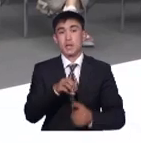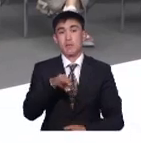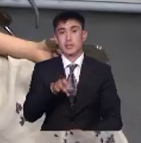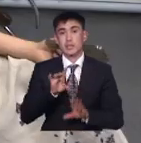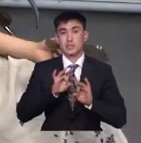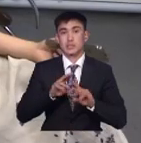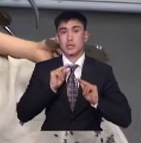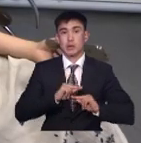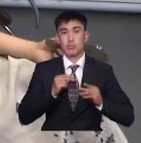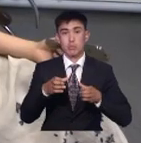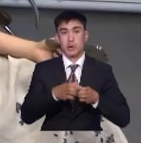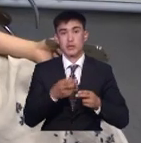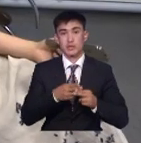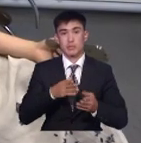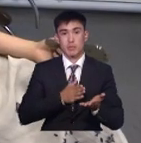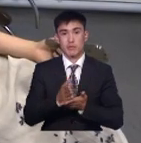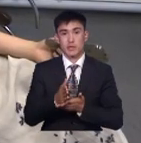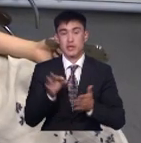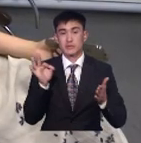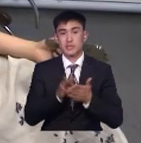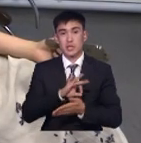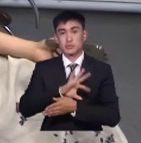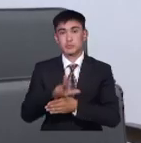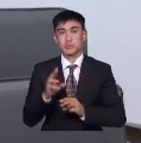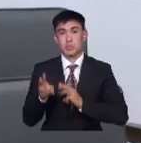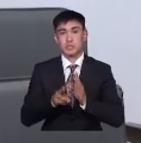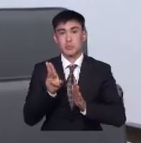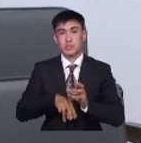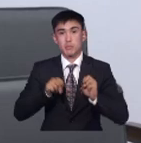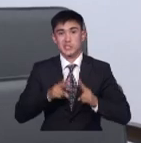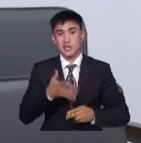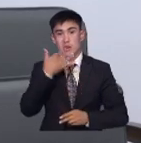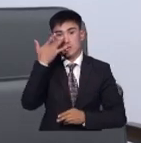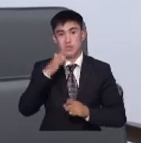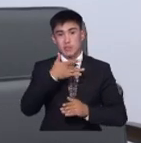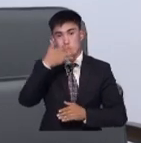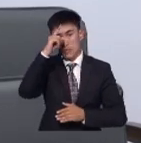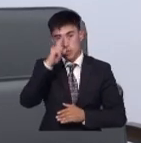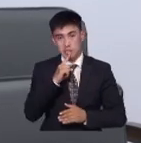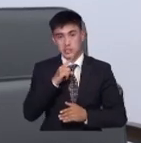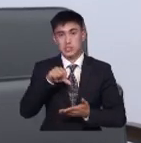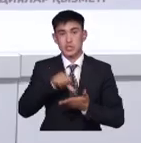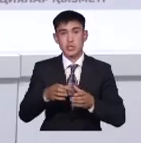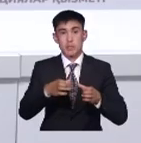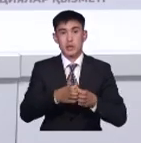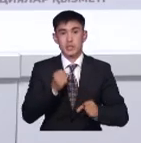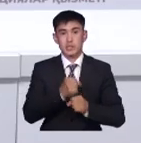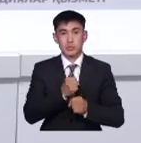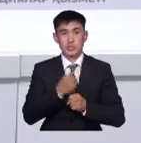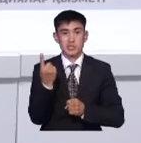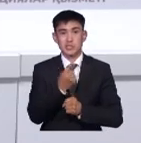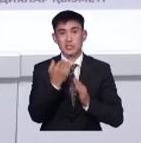«Аманат» рассказал о работе партии в этом направлении. В целях обеспечения пожарной безопасности в летние месяцы члены партии